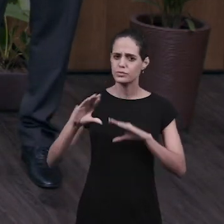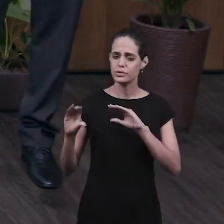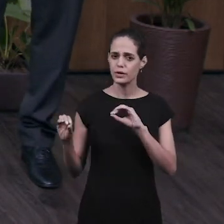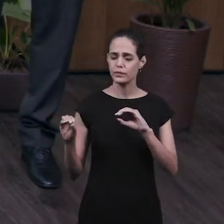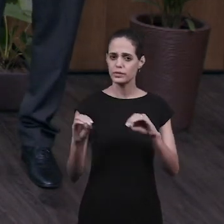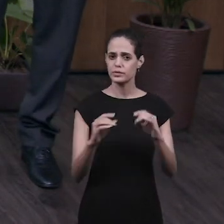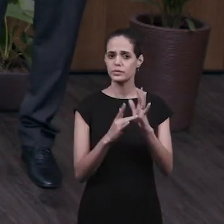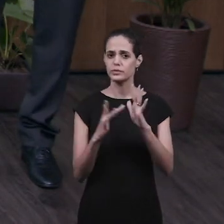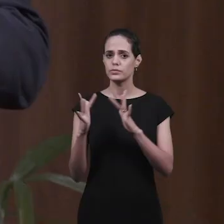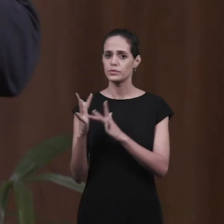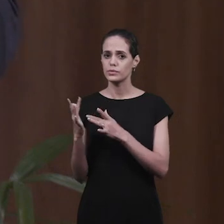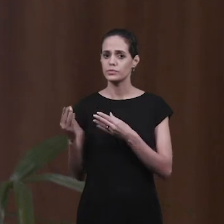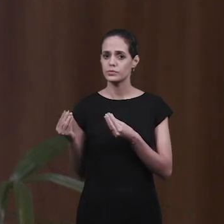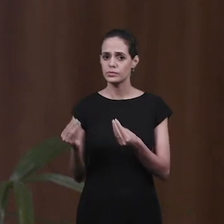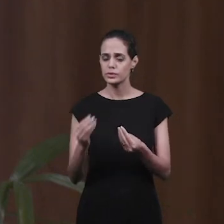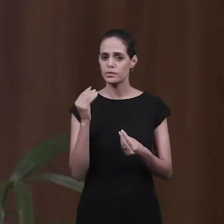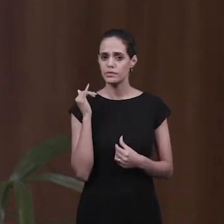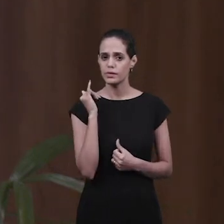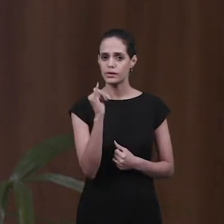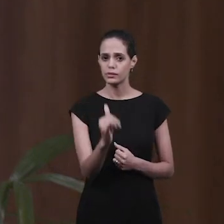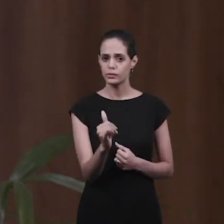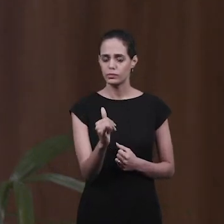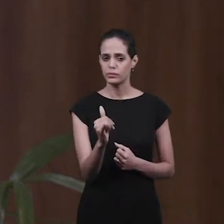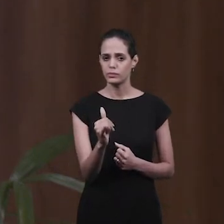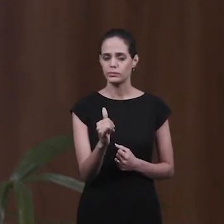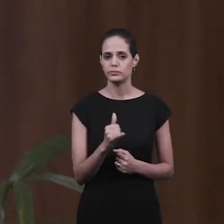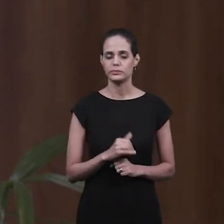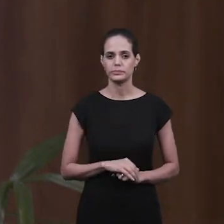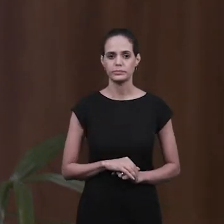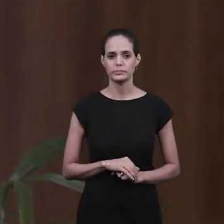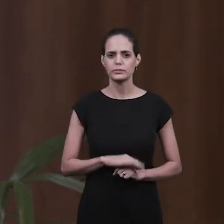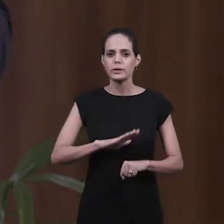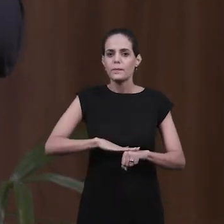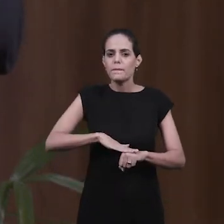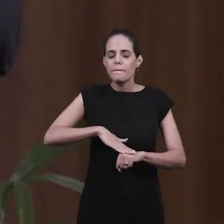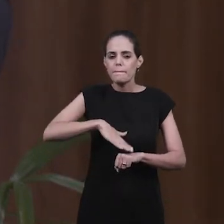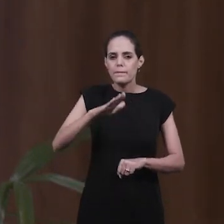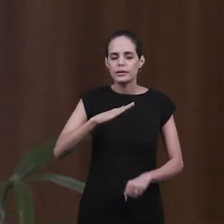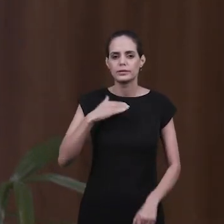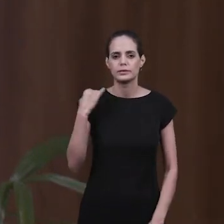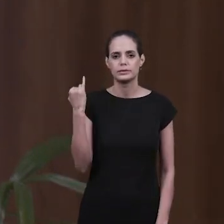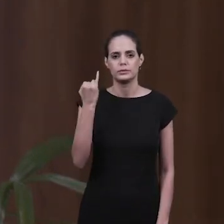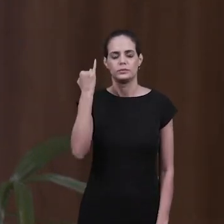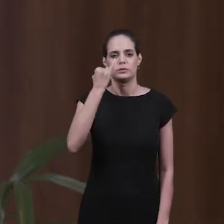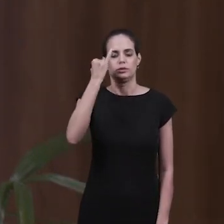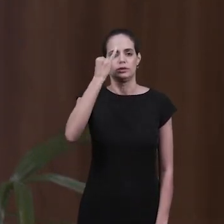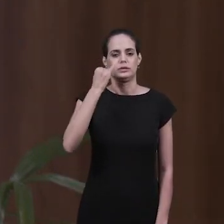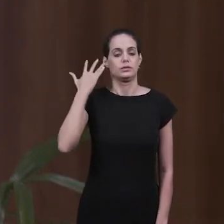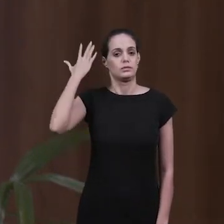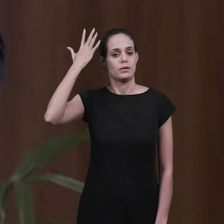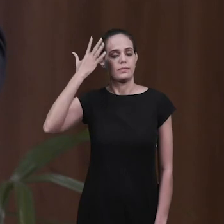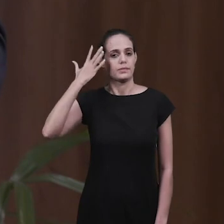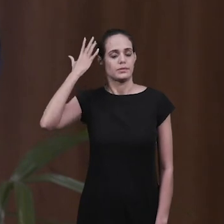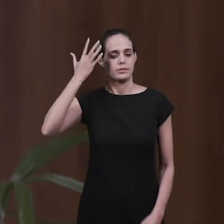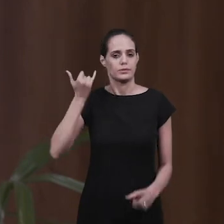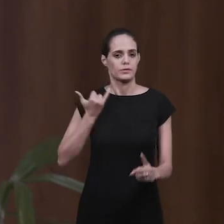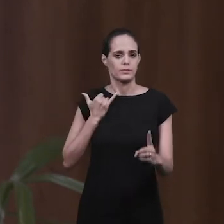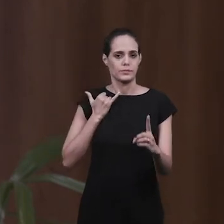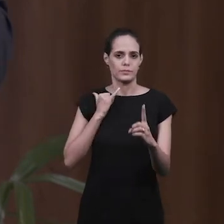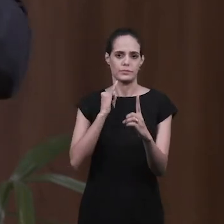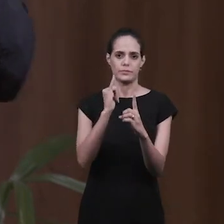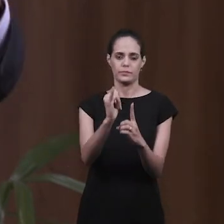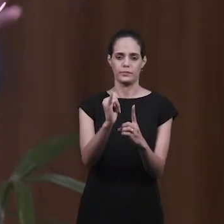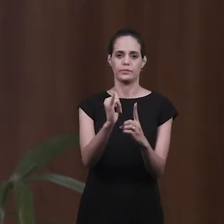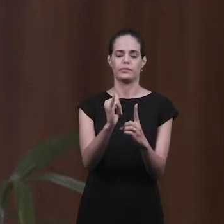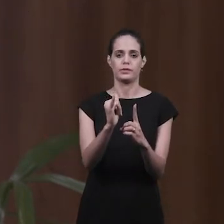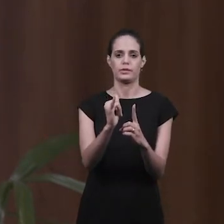prophétique donné par le Seigneur Jésus. Et cela, c'est le plus important. Dans ce